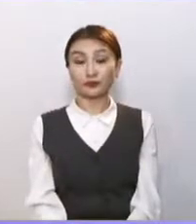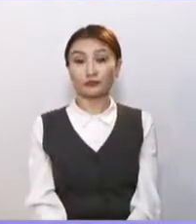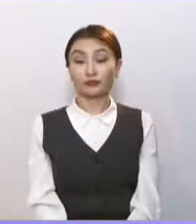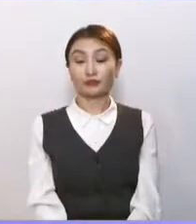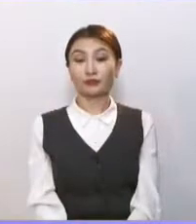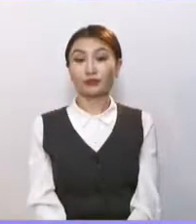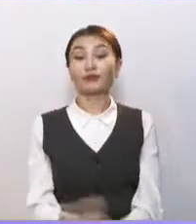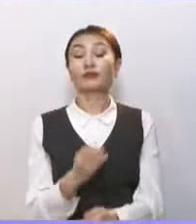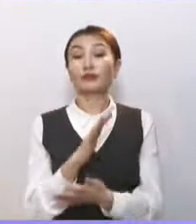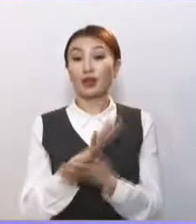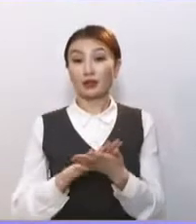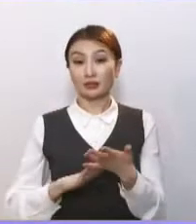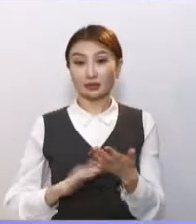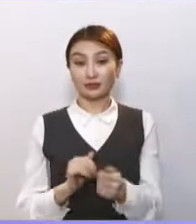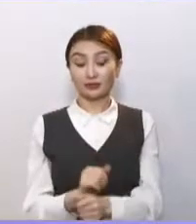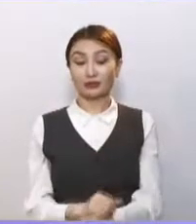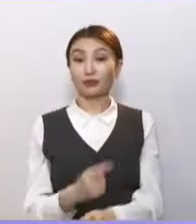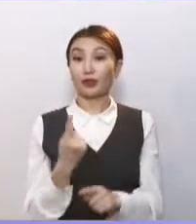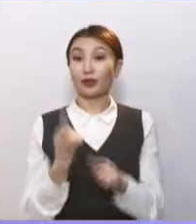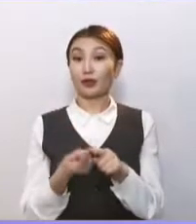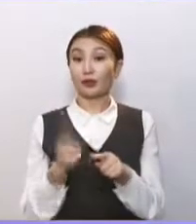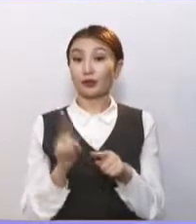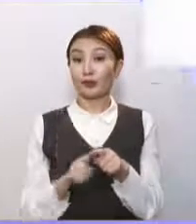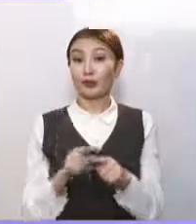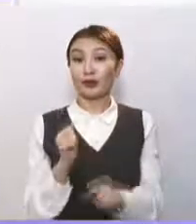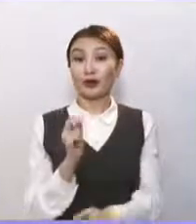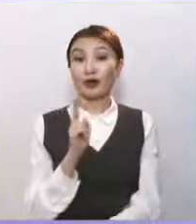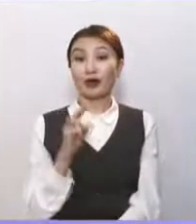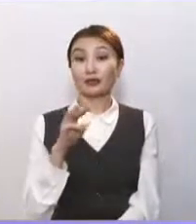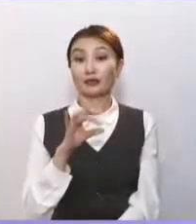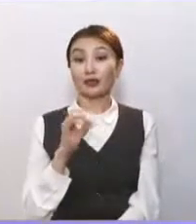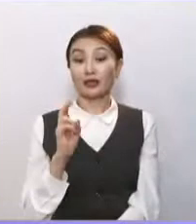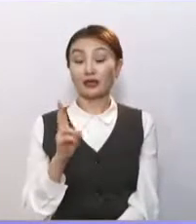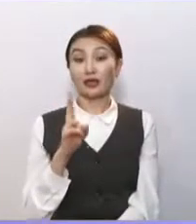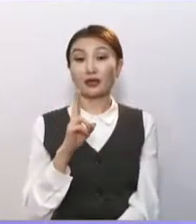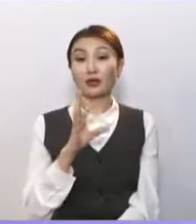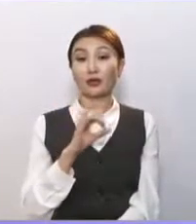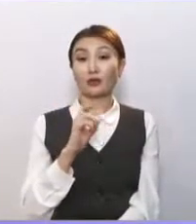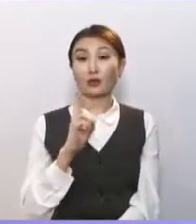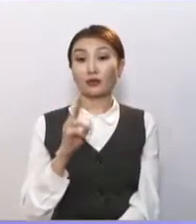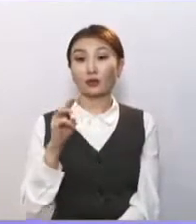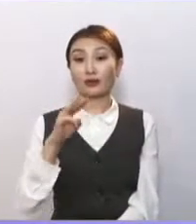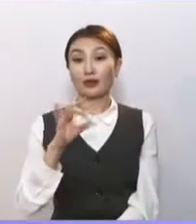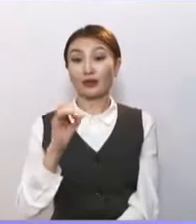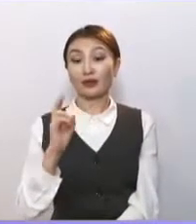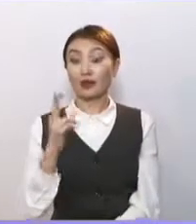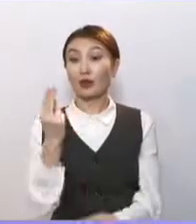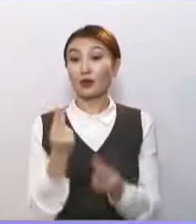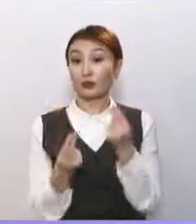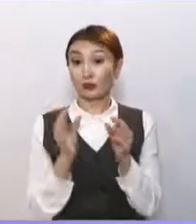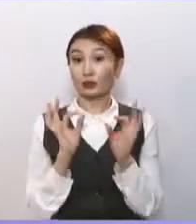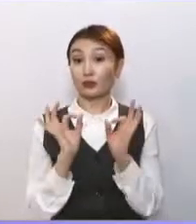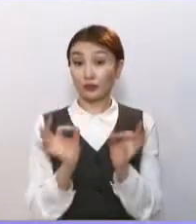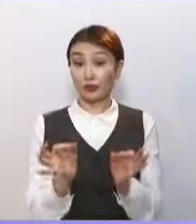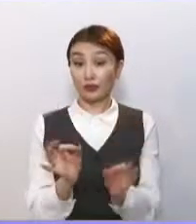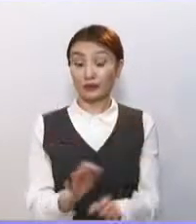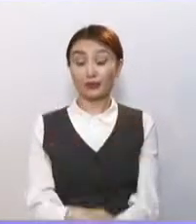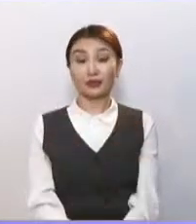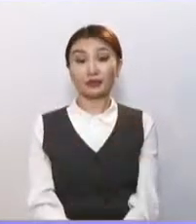Уланта алдан ары. Бул ак терек, көк терек оюну. Туурабы балдар?